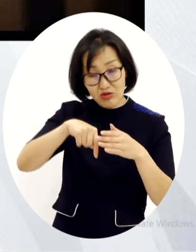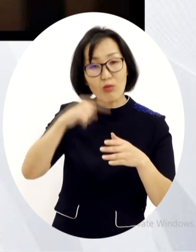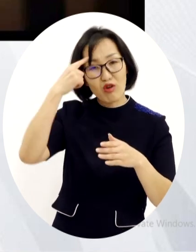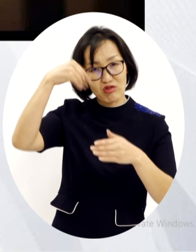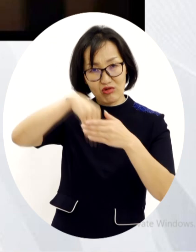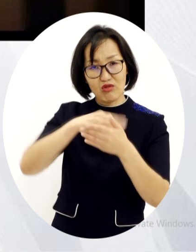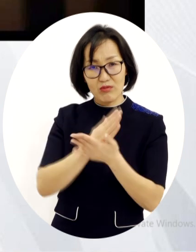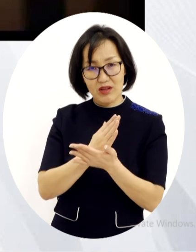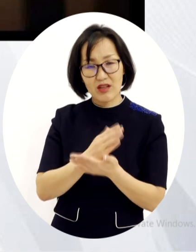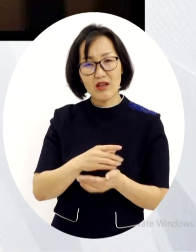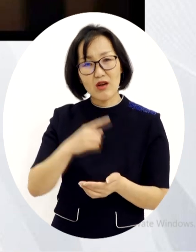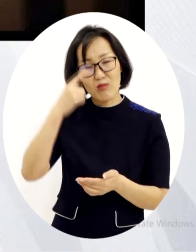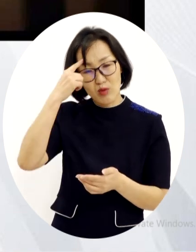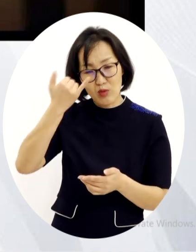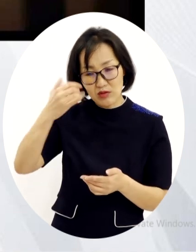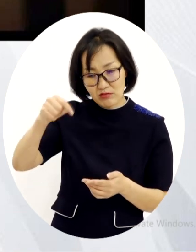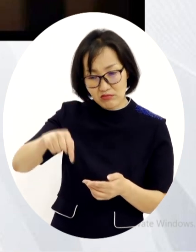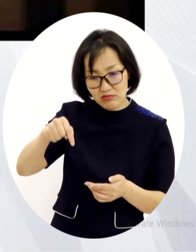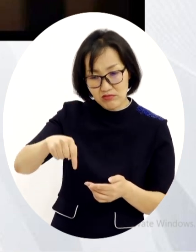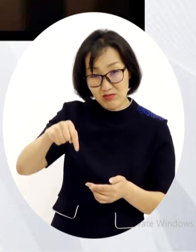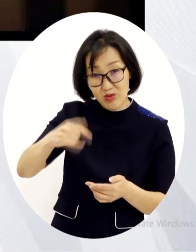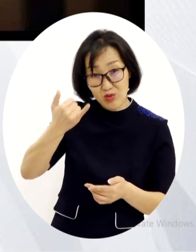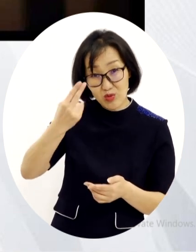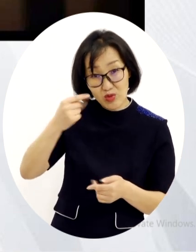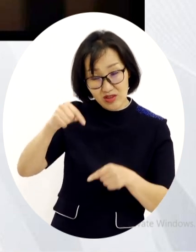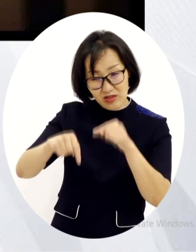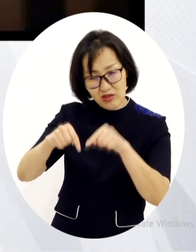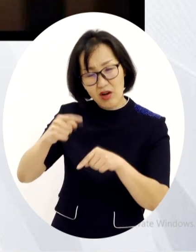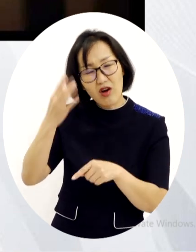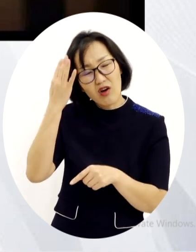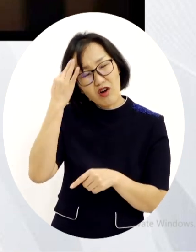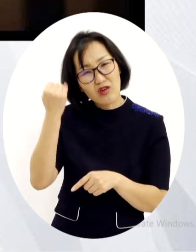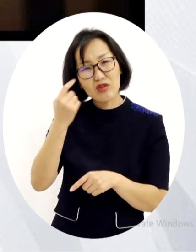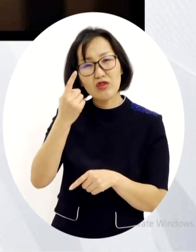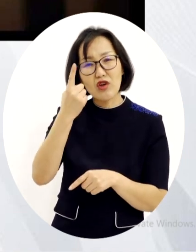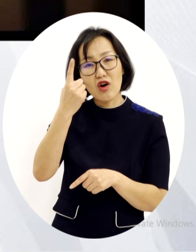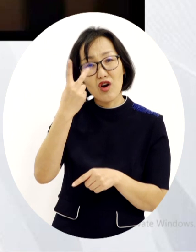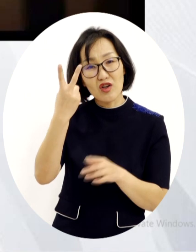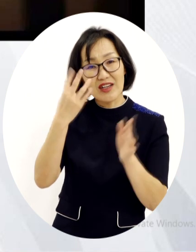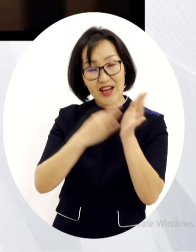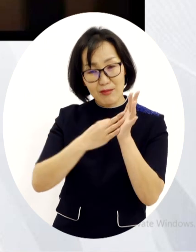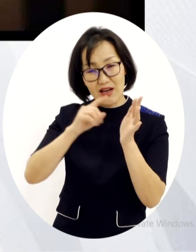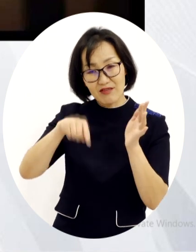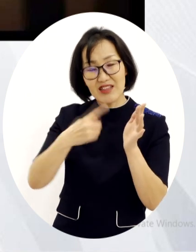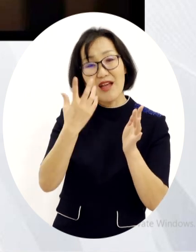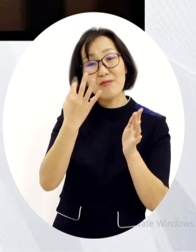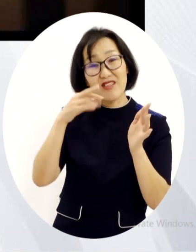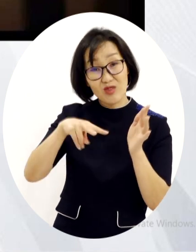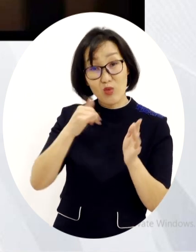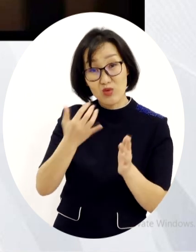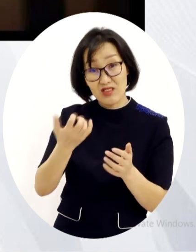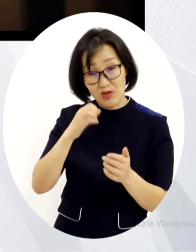улс ордог юм байна шүү. Ус туслаар гойчход, туслаар ус гойчход хоногт 28.8 литр